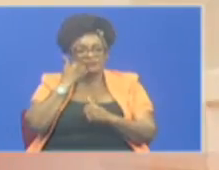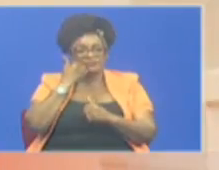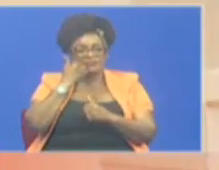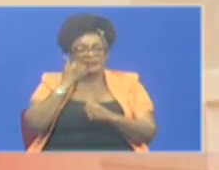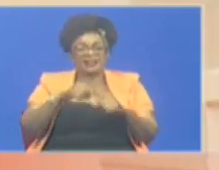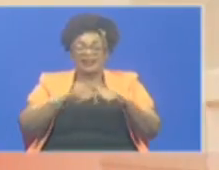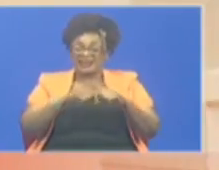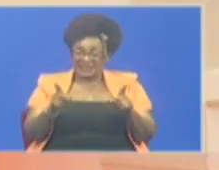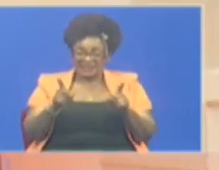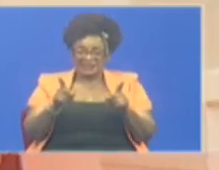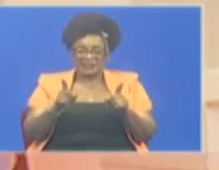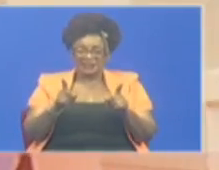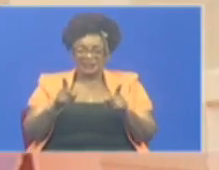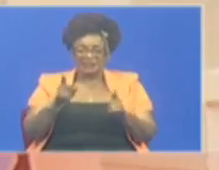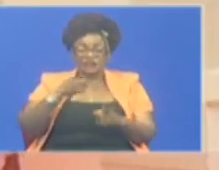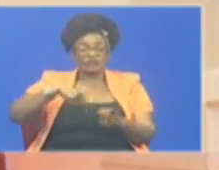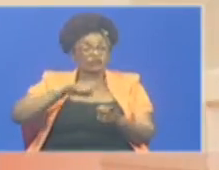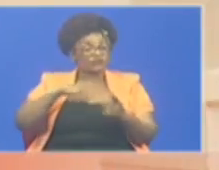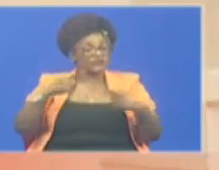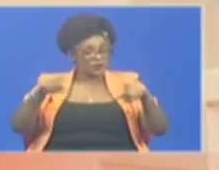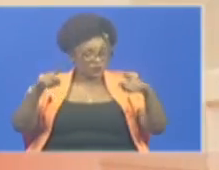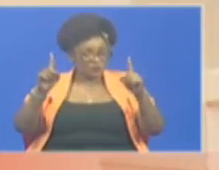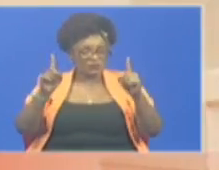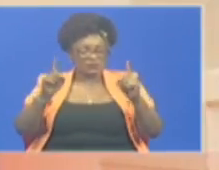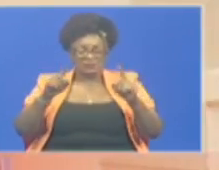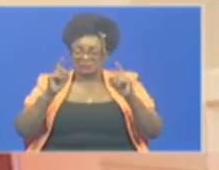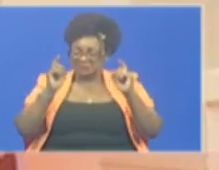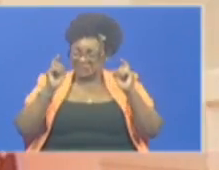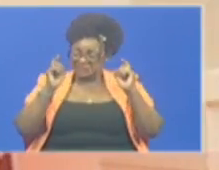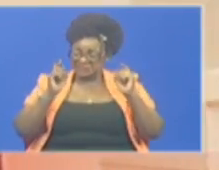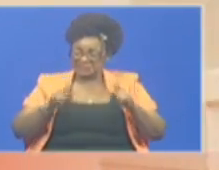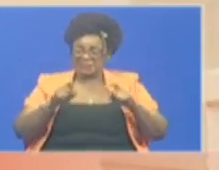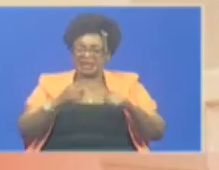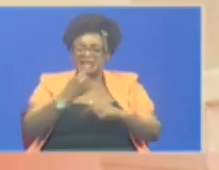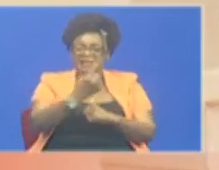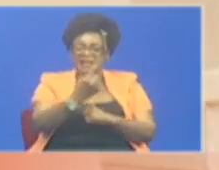Lakini ndio tufaulu, lazima kila moja wetu